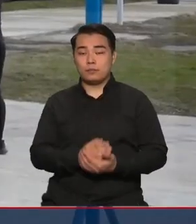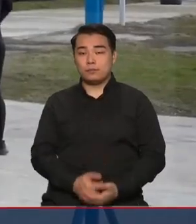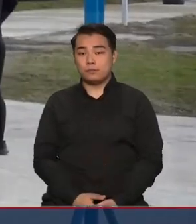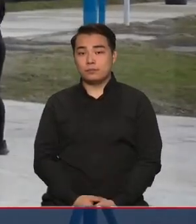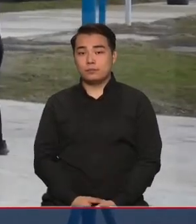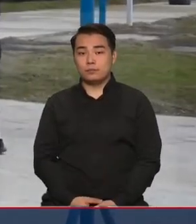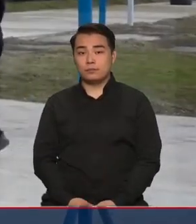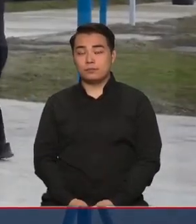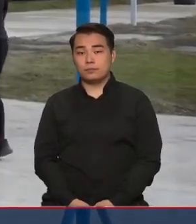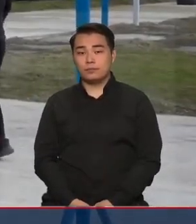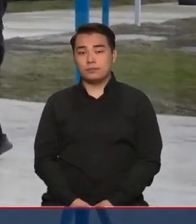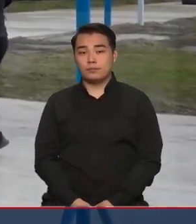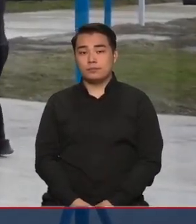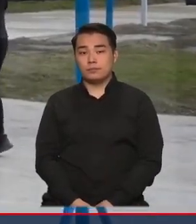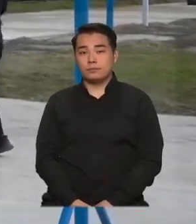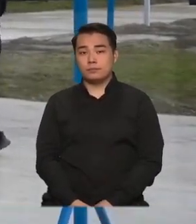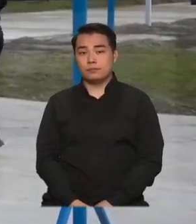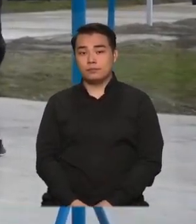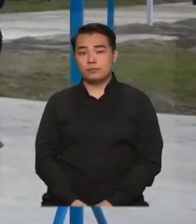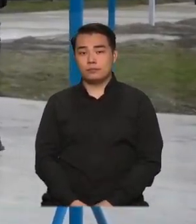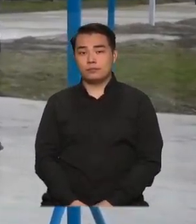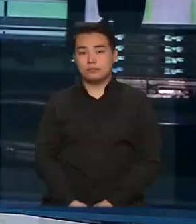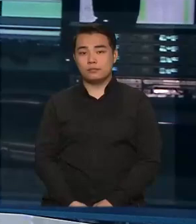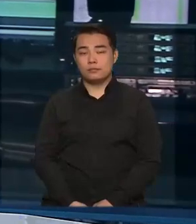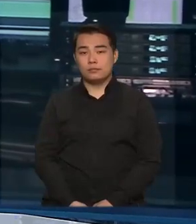Саидов, Мирас Ашенов, Абзал Турабеков, Жибек Жола, Шымкент.